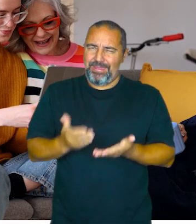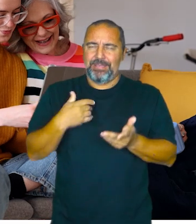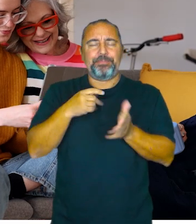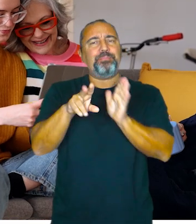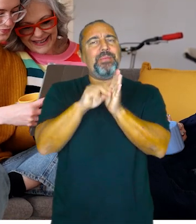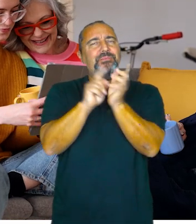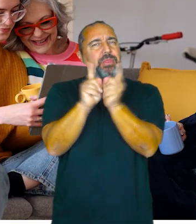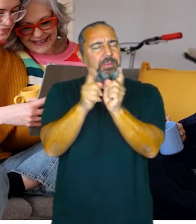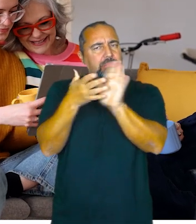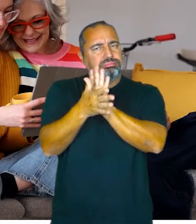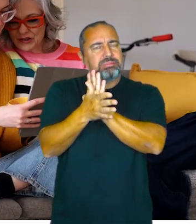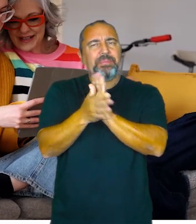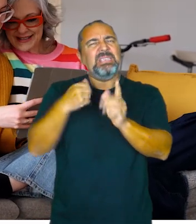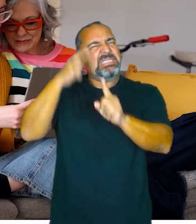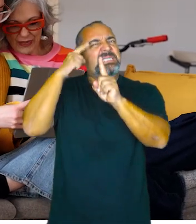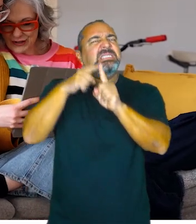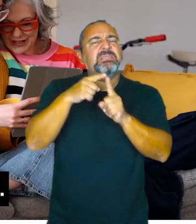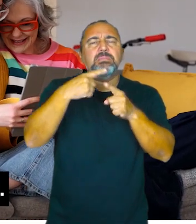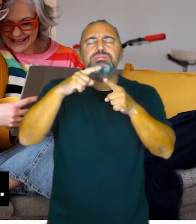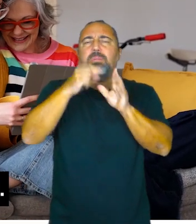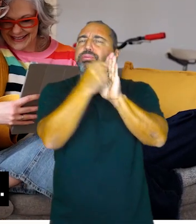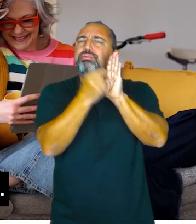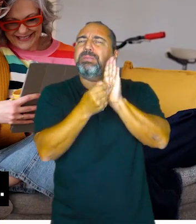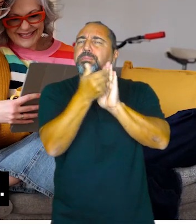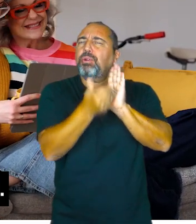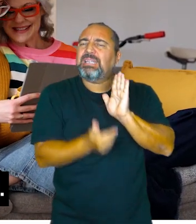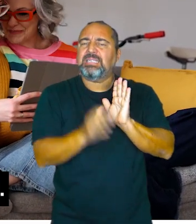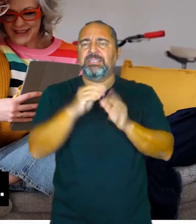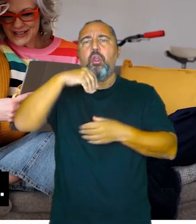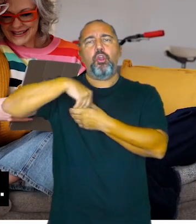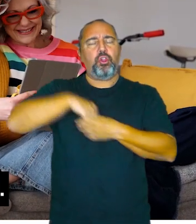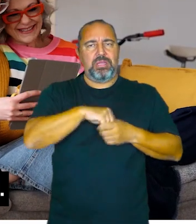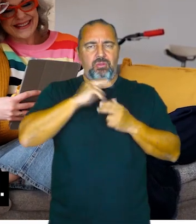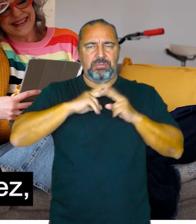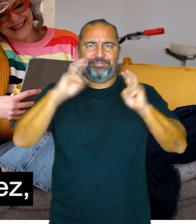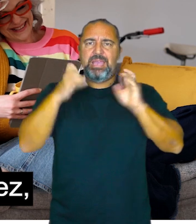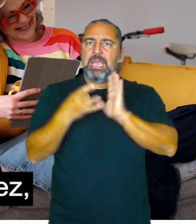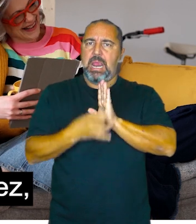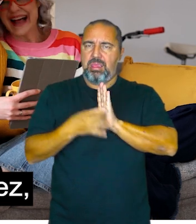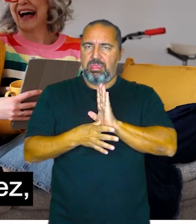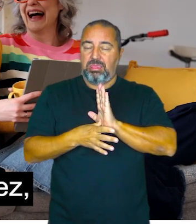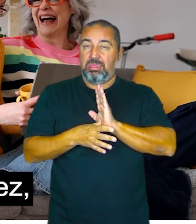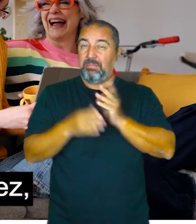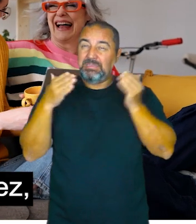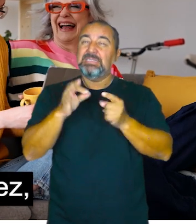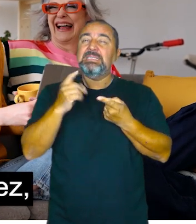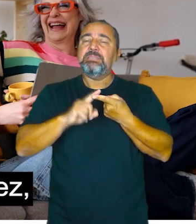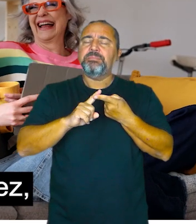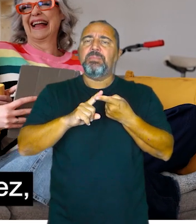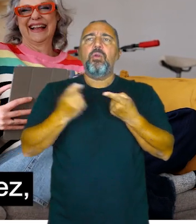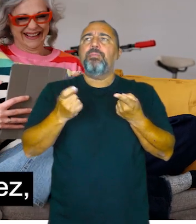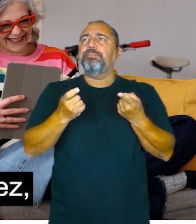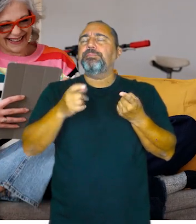honetara. Bertan, kalitatezko edukiari buruzko funtsezko alderdi batzuk jorratuko ditugu. Zehazki, kontsumitzeko